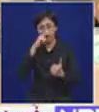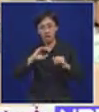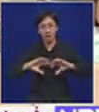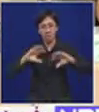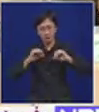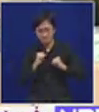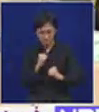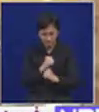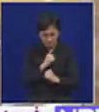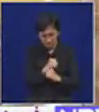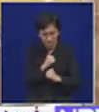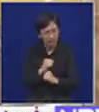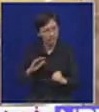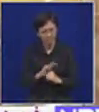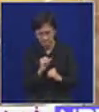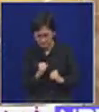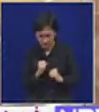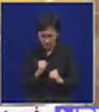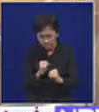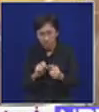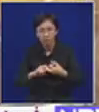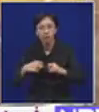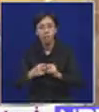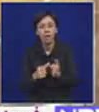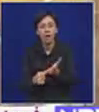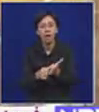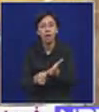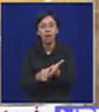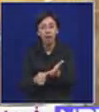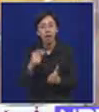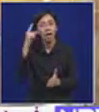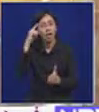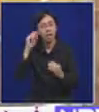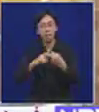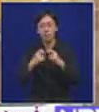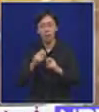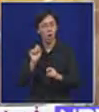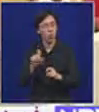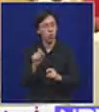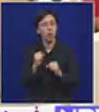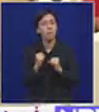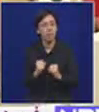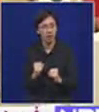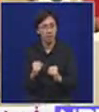อย่างเต็มที่ในการแก้ไขปัญหาดังกล่าวเพราะถือว่าเป็นปัญหาเร่งด่วน